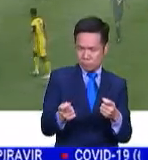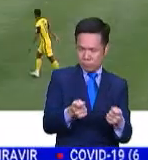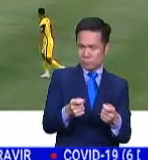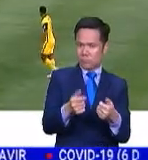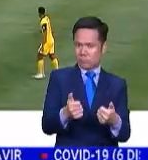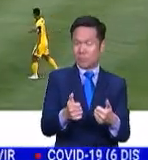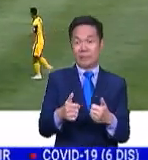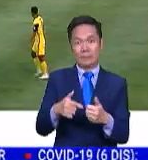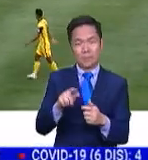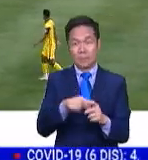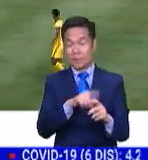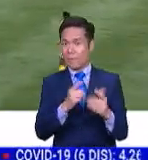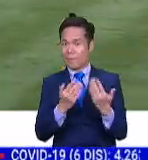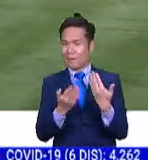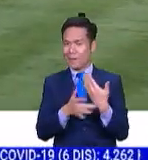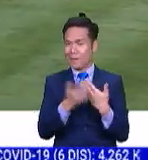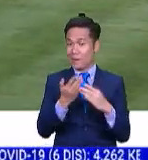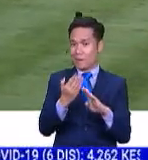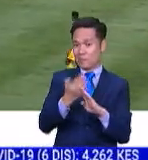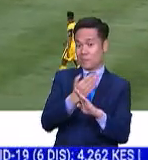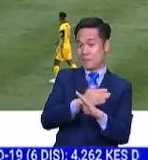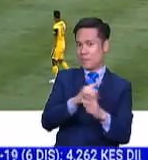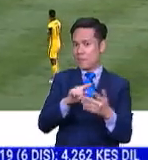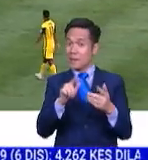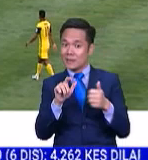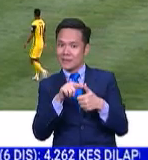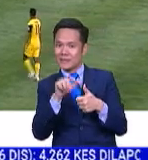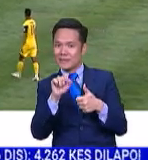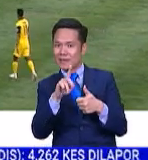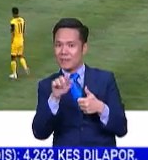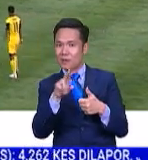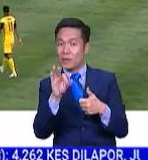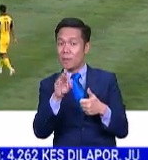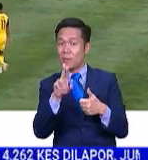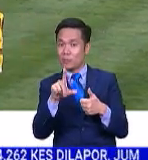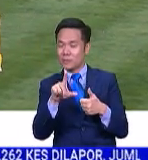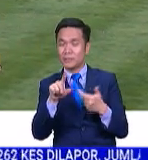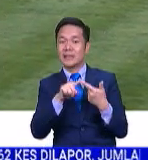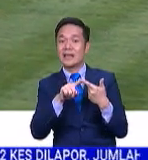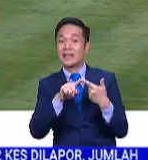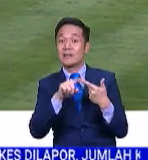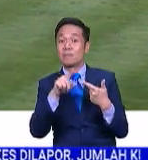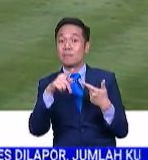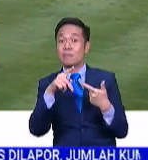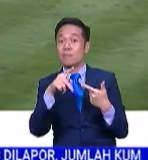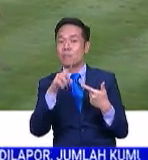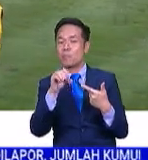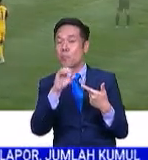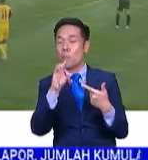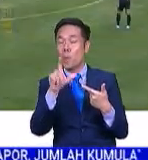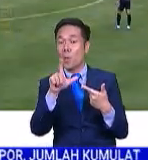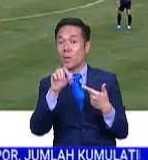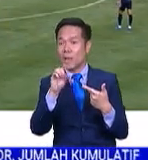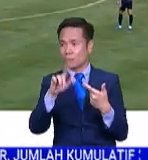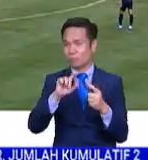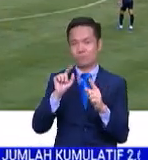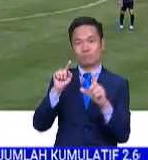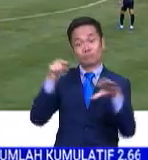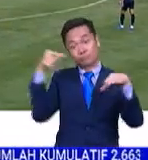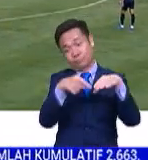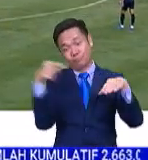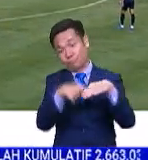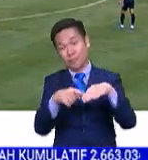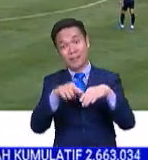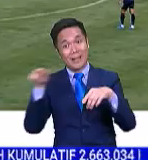beberapa percobaan awal daripada Safawi Rasid dan Gramedia Paula percaya dihalang penjaga gol Kamboja kios oxcella